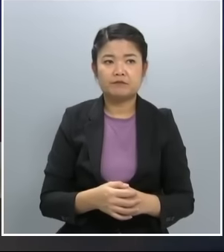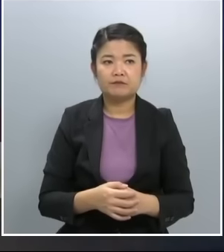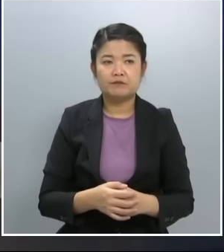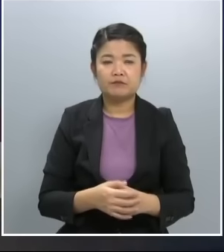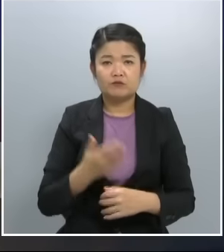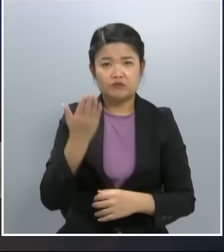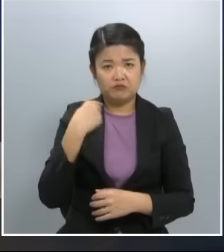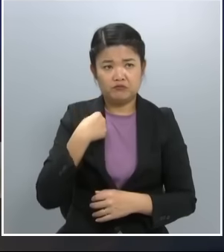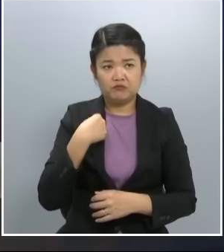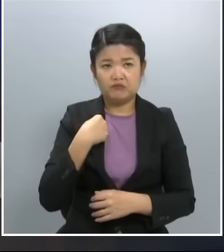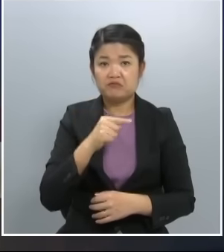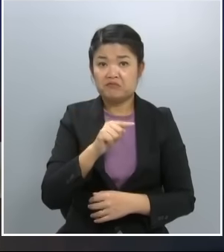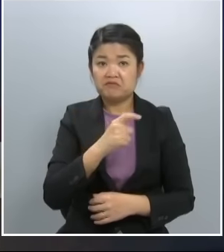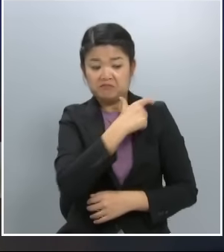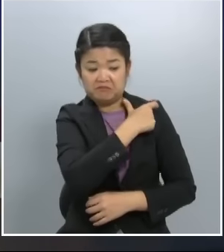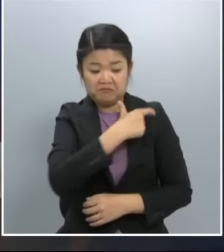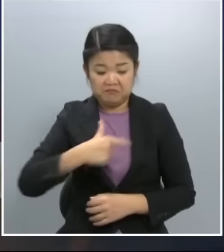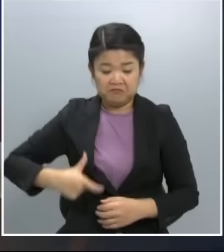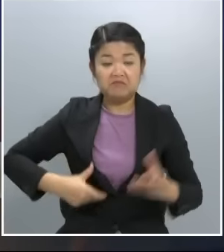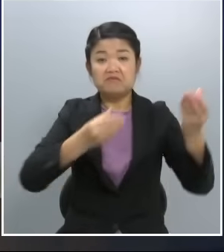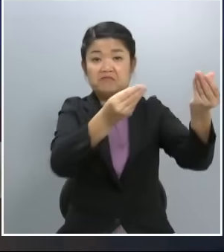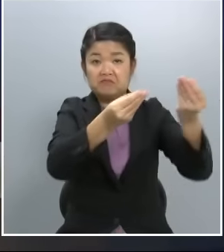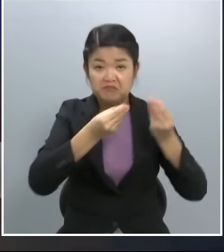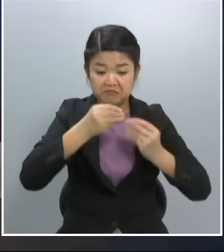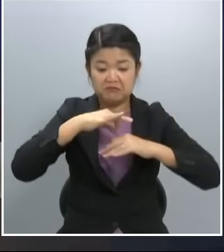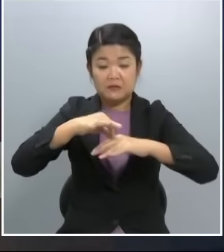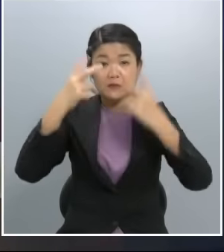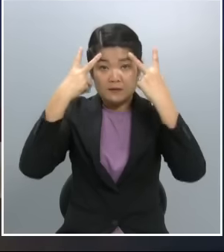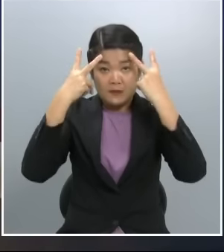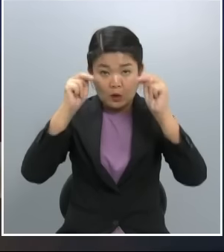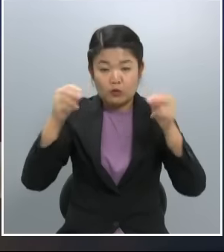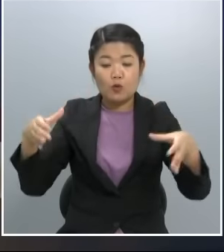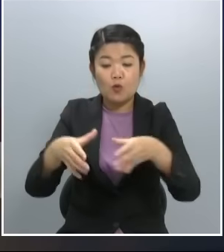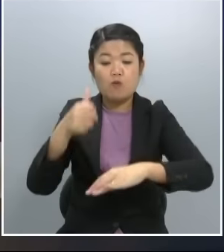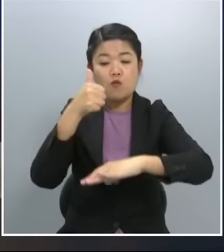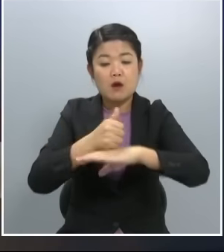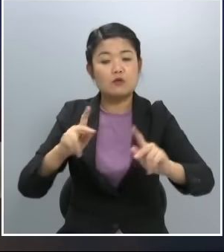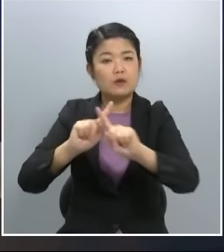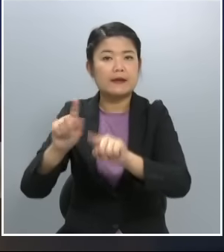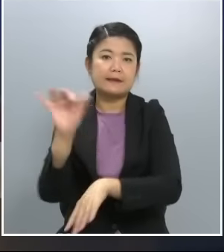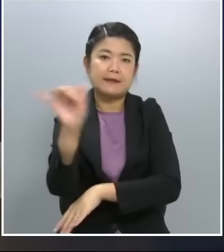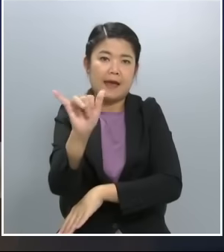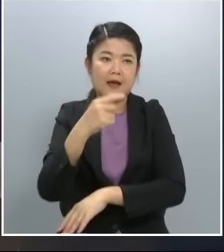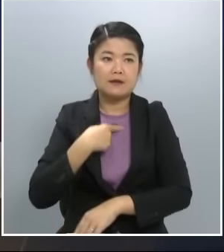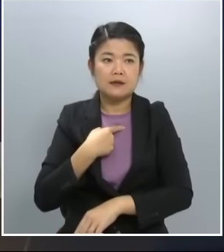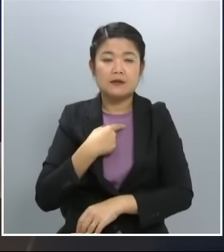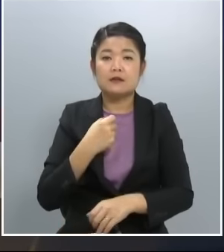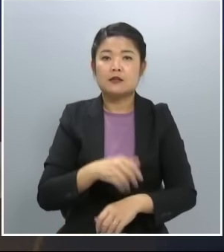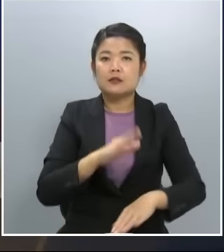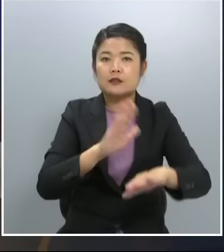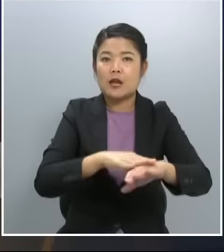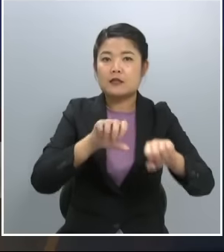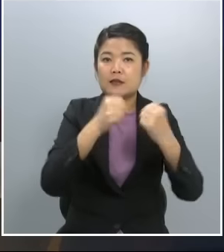มีพระประโยชน์ของการโปรดการเป็นนายกแล้วแต่ยังไม่ตั้งครม.ผมเชิญสมาคมธนาคารไปคุยที่ชา